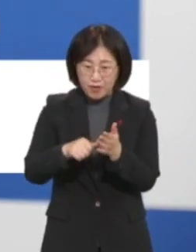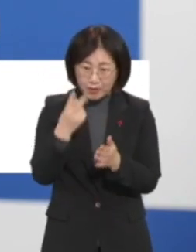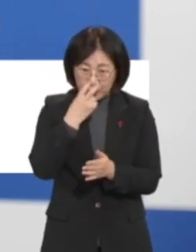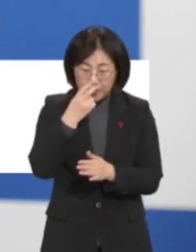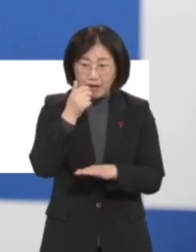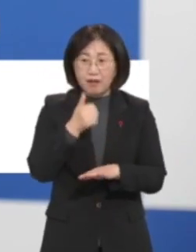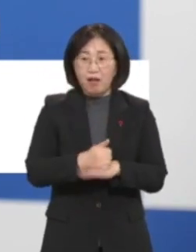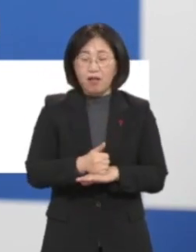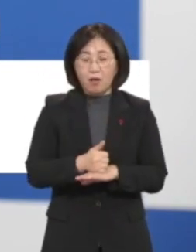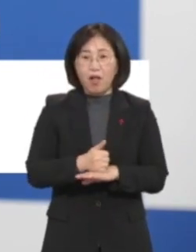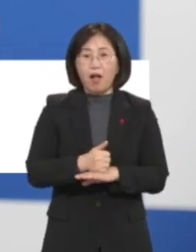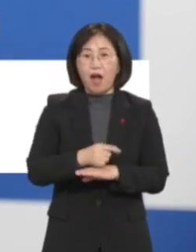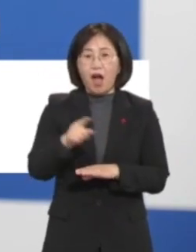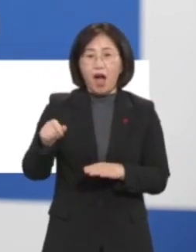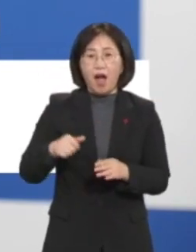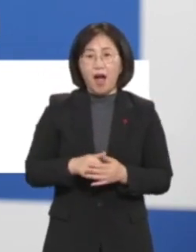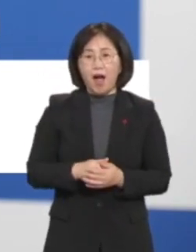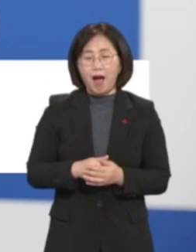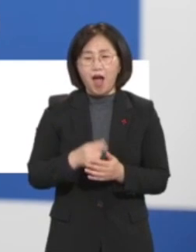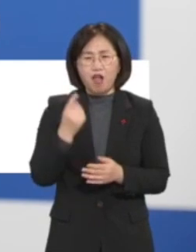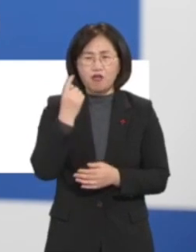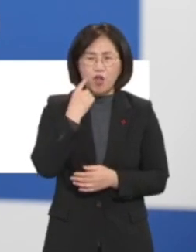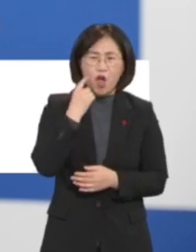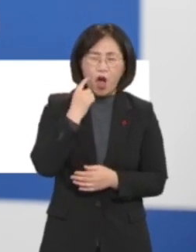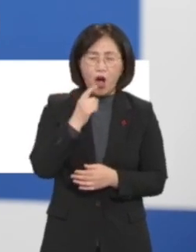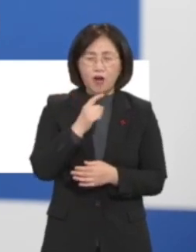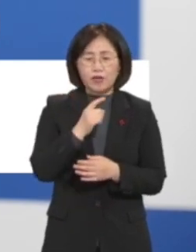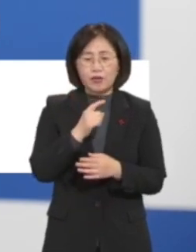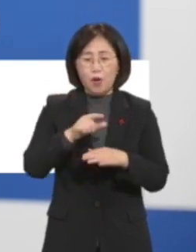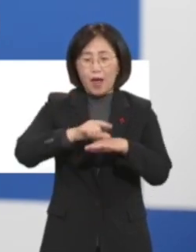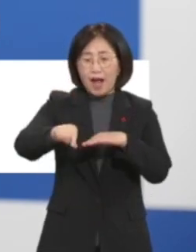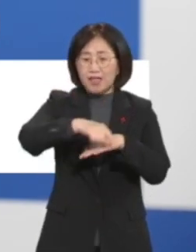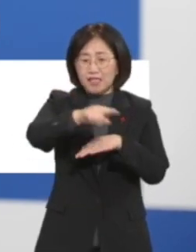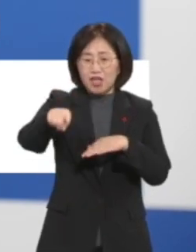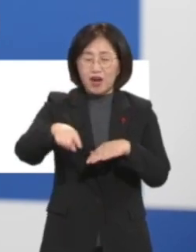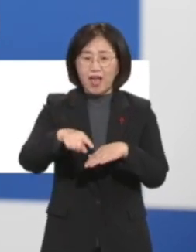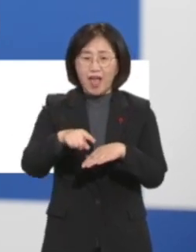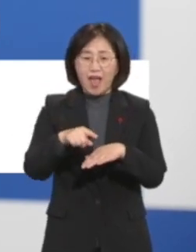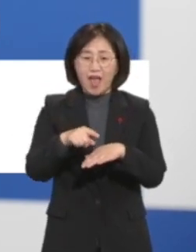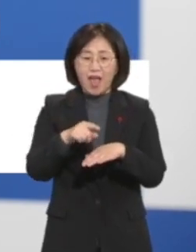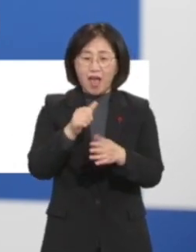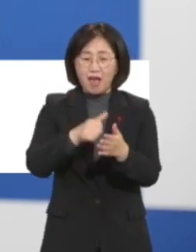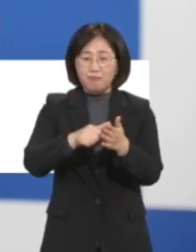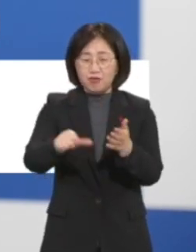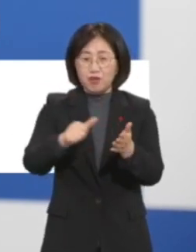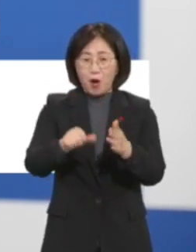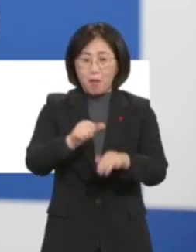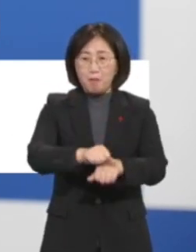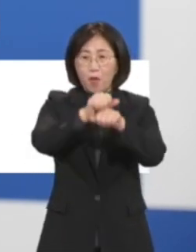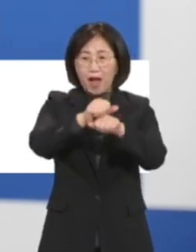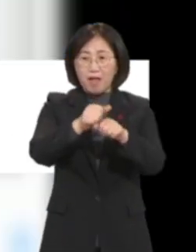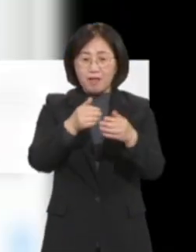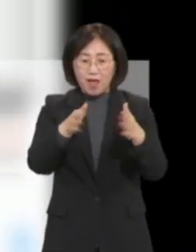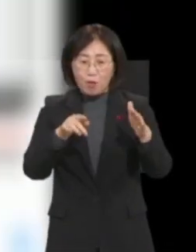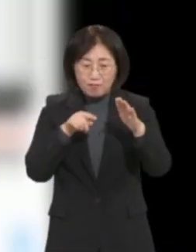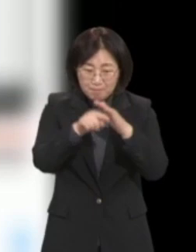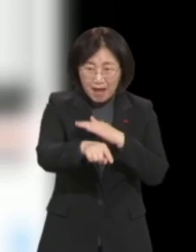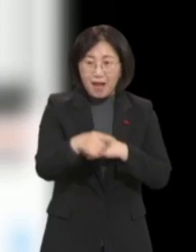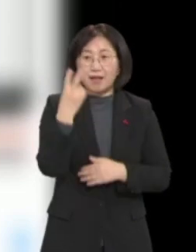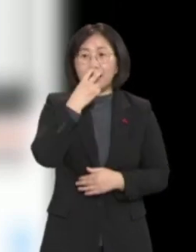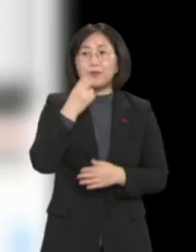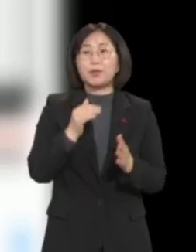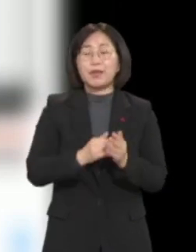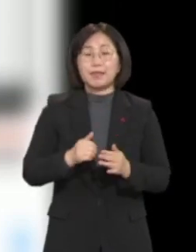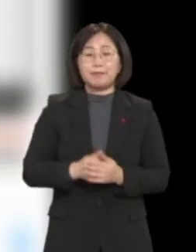광주시 공국과 협력하여 광주시 외곽 지역의 위저 상품 보관 창고를 단속하게 되었습니다